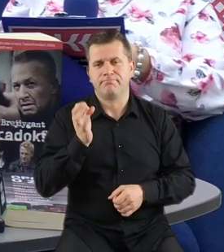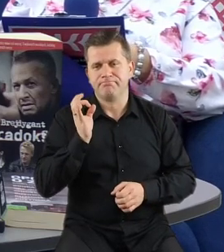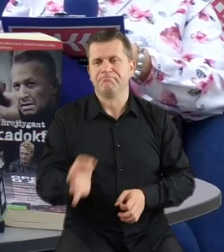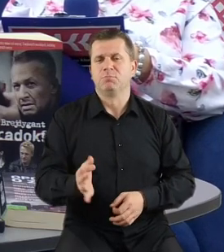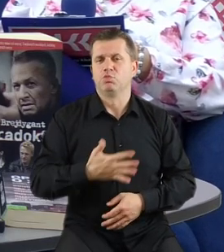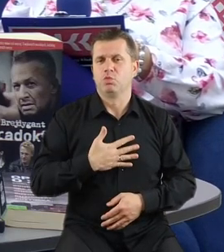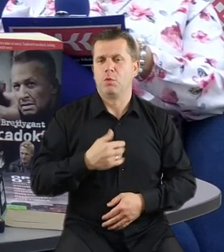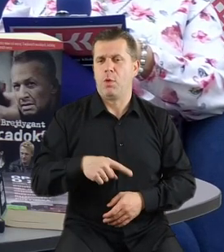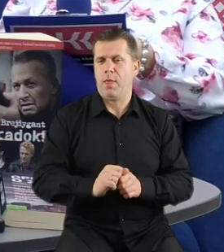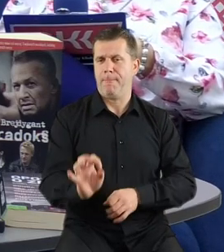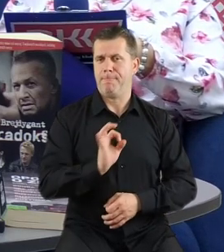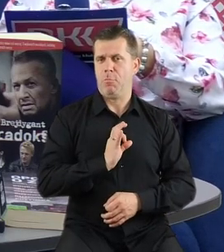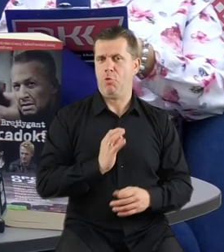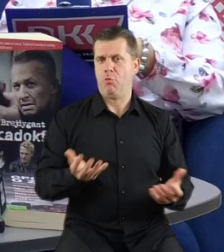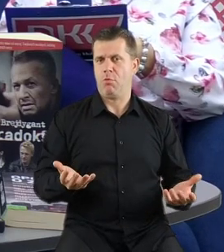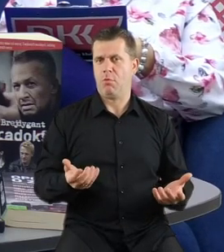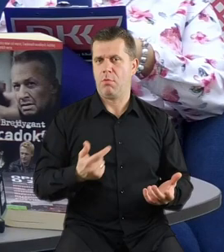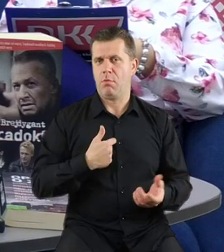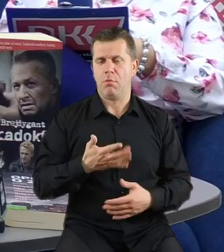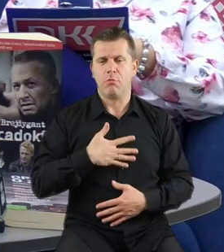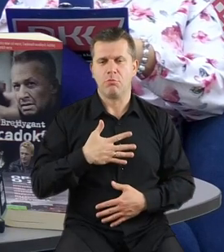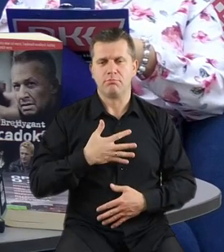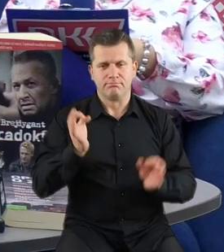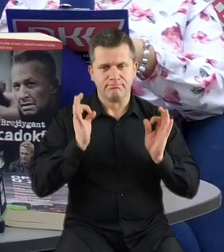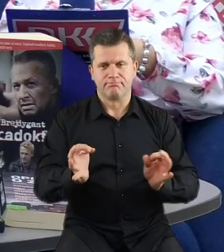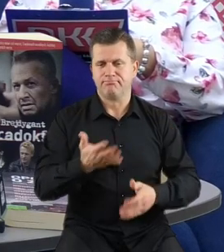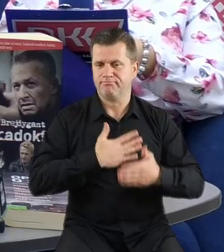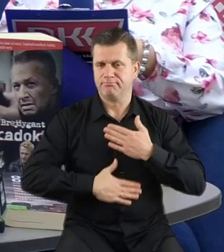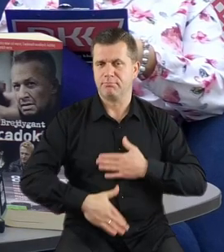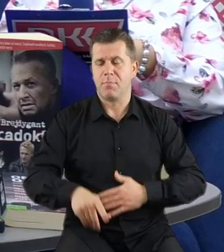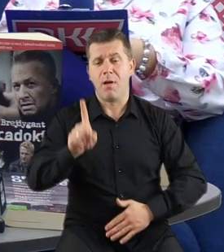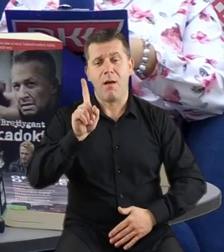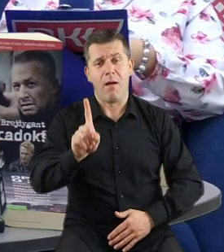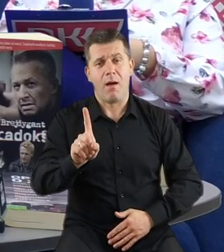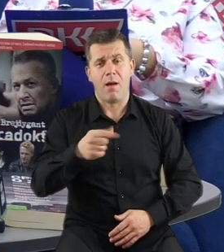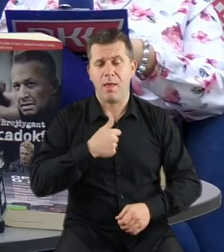najbardziej jest to moje, no i wtedy mnie to najbardziej rajcuje, ale no jako